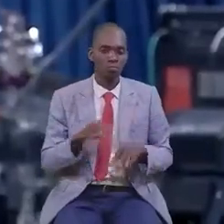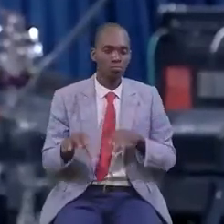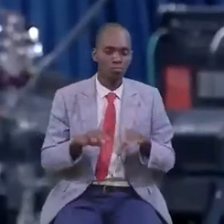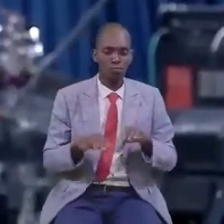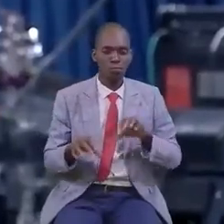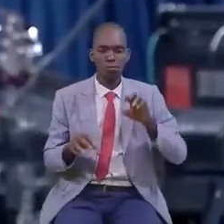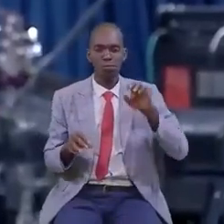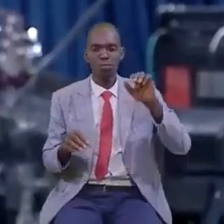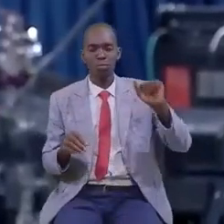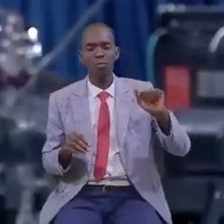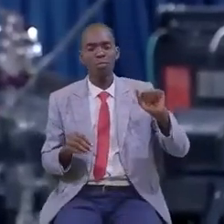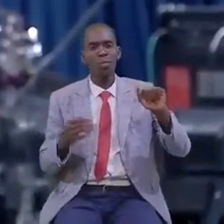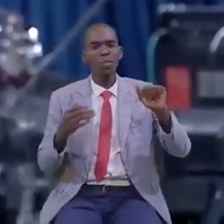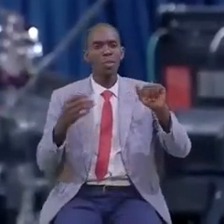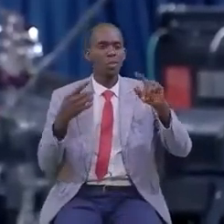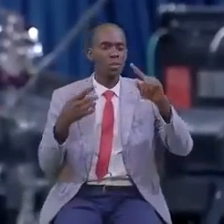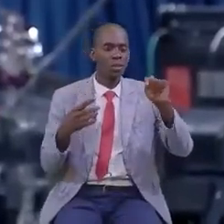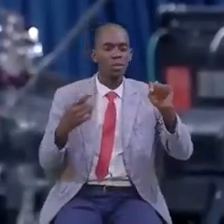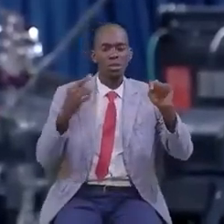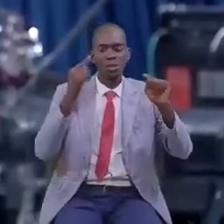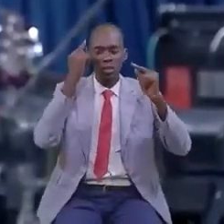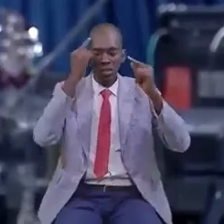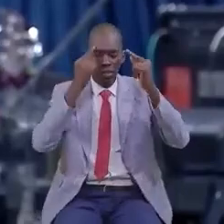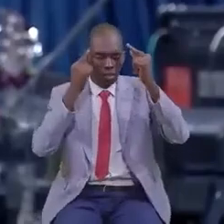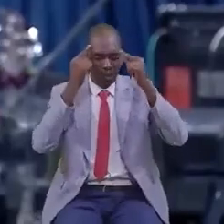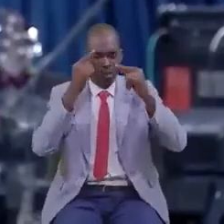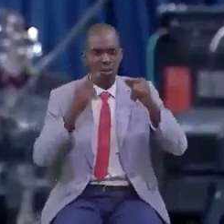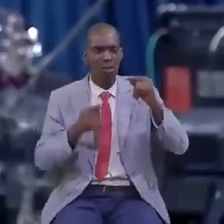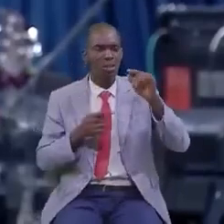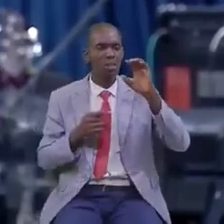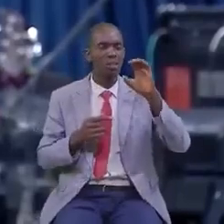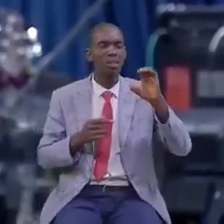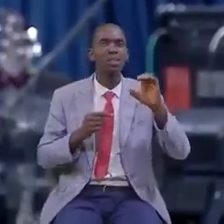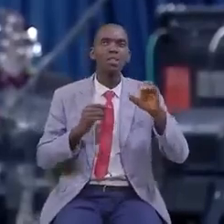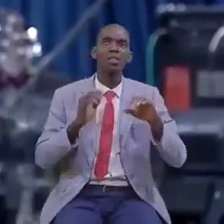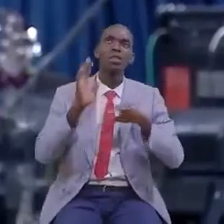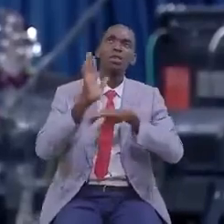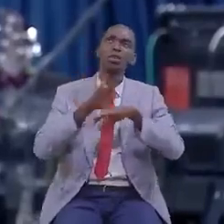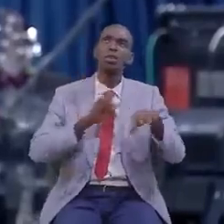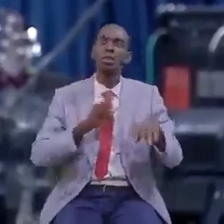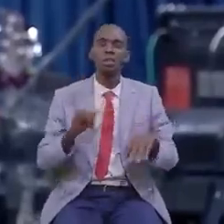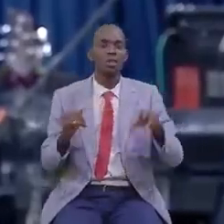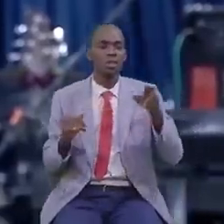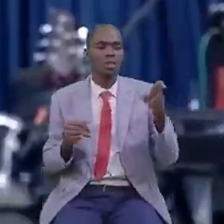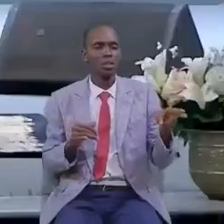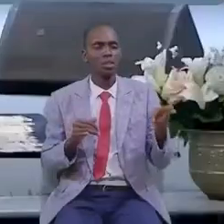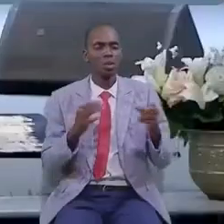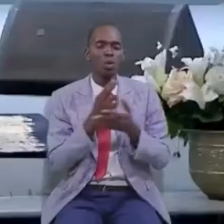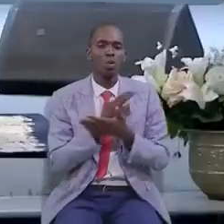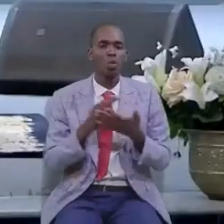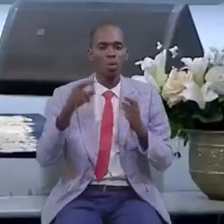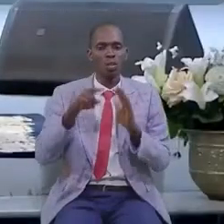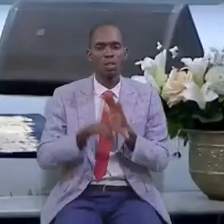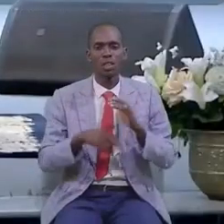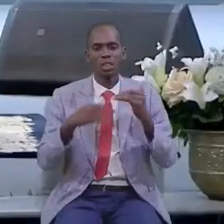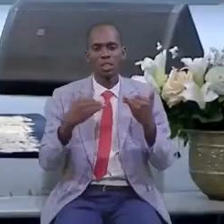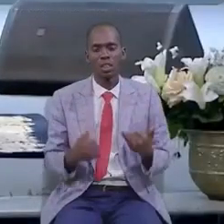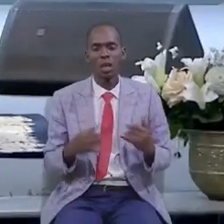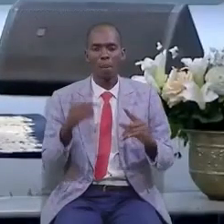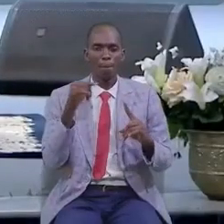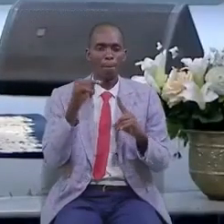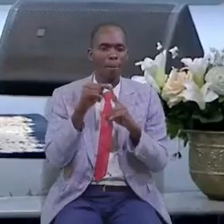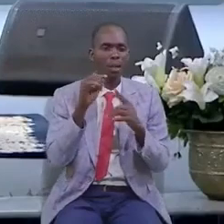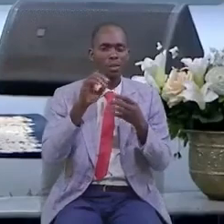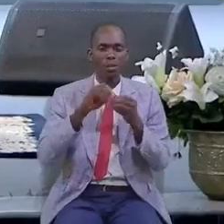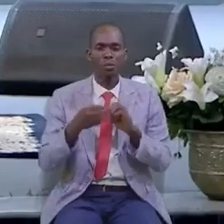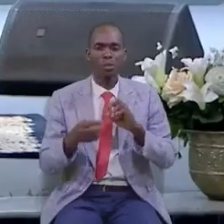తన ఆలోచనల మీద. His calling. తన యొక్క పిలుపు మీద. The holiness. అలాగే పరిశుద్ధత మీద. I come to point number 2. ఇప్పుడు